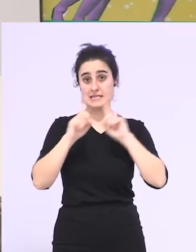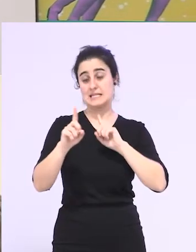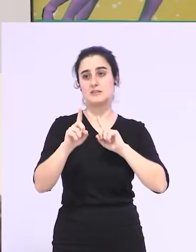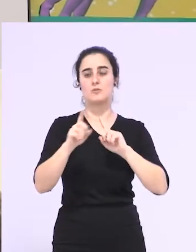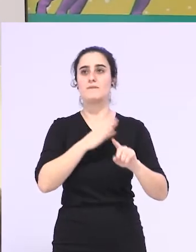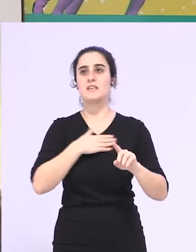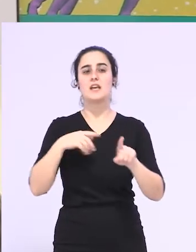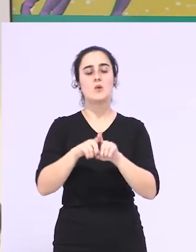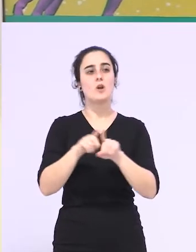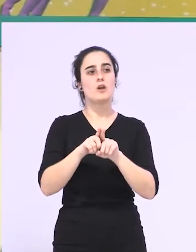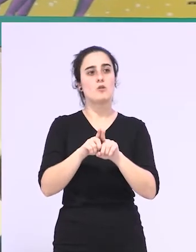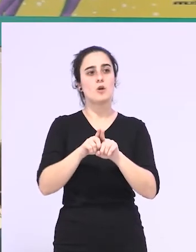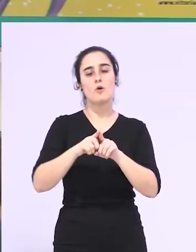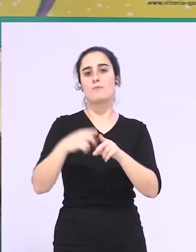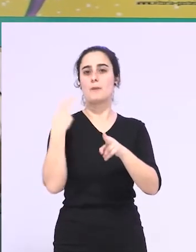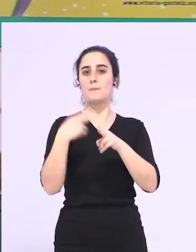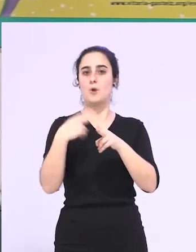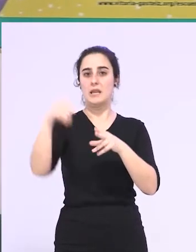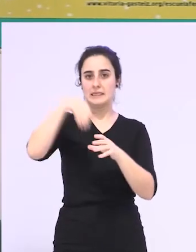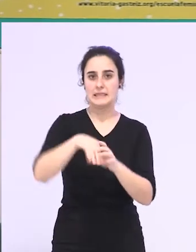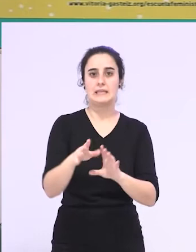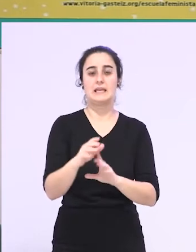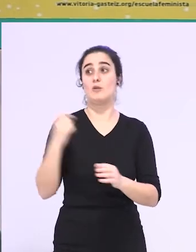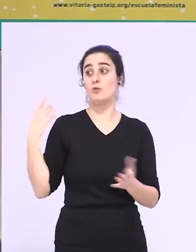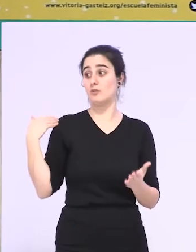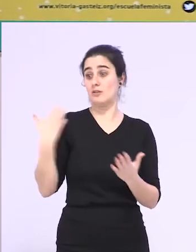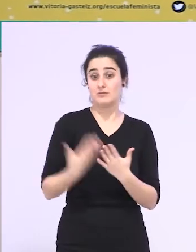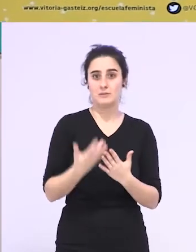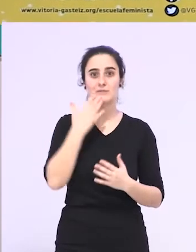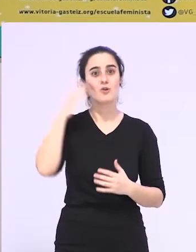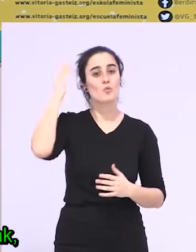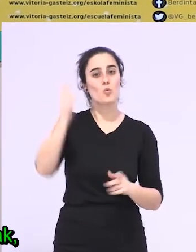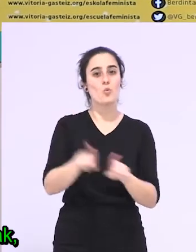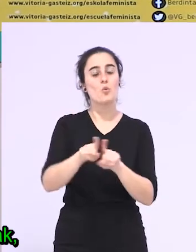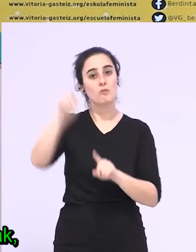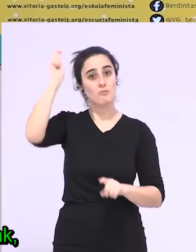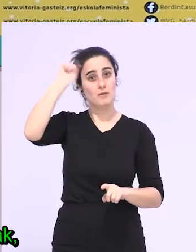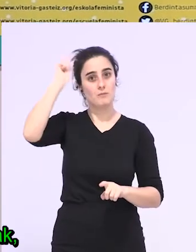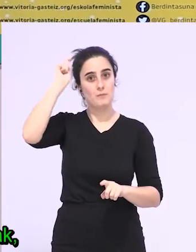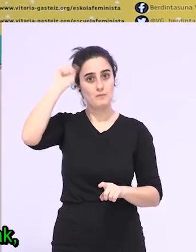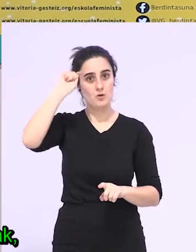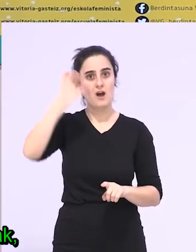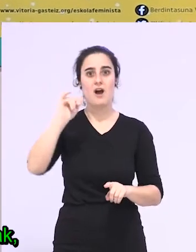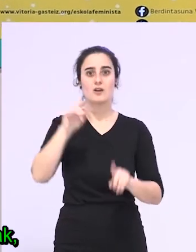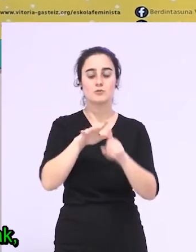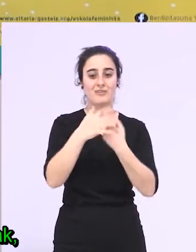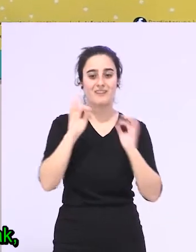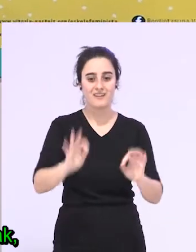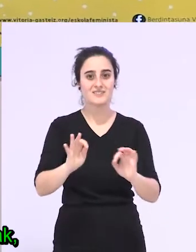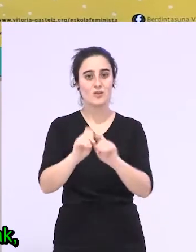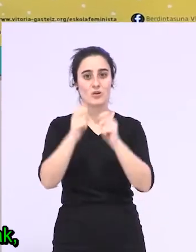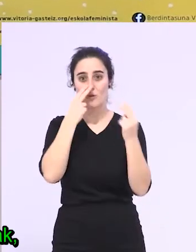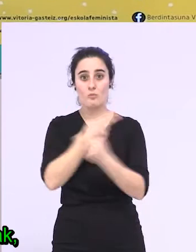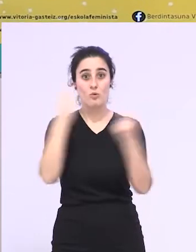Eta esplikatzen naiz. Azkenen urtetan izan ditugu kasu batzuk, Iruñakoa bezala, oso mediatikoak, batzuetan